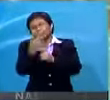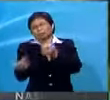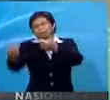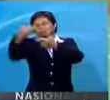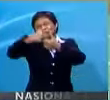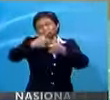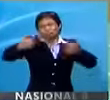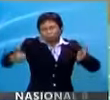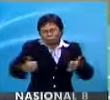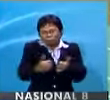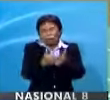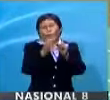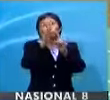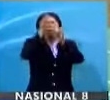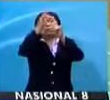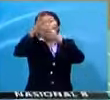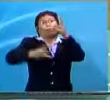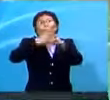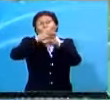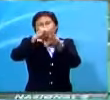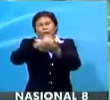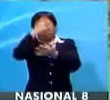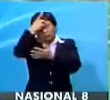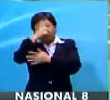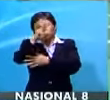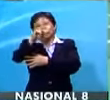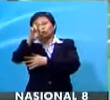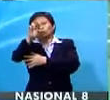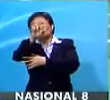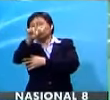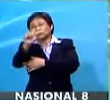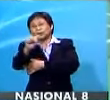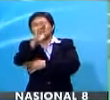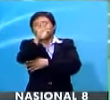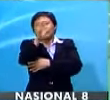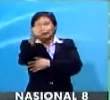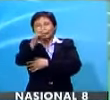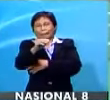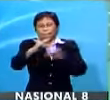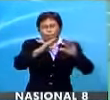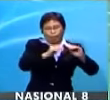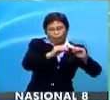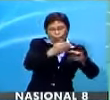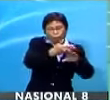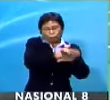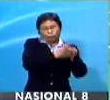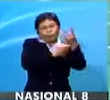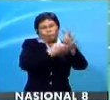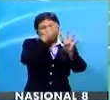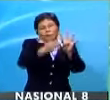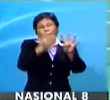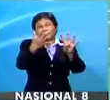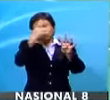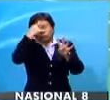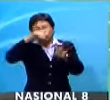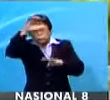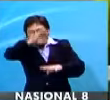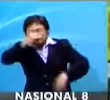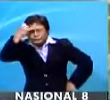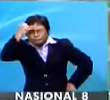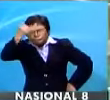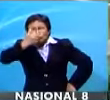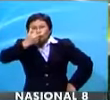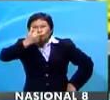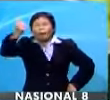kejonan utama dunia itu Datuk Seri noza menegaskan BM akan bermesyuarat sebelum 14 Mei ini bagi mencari jalan